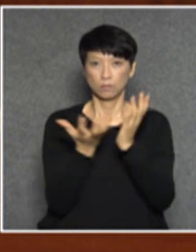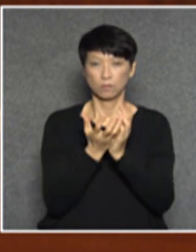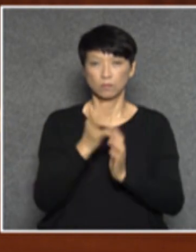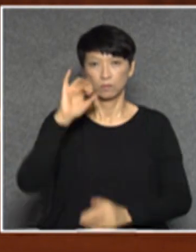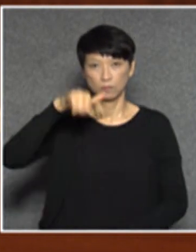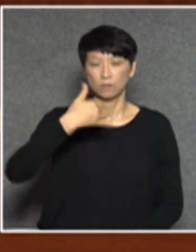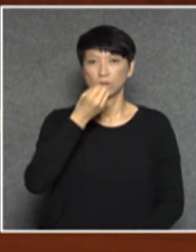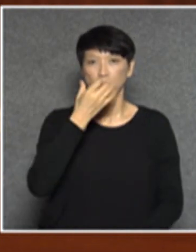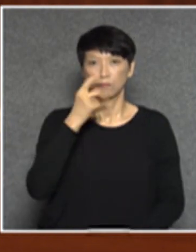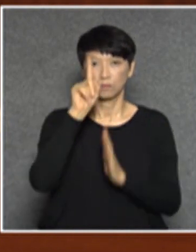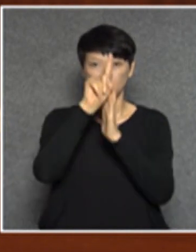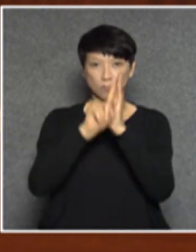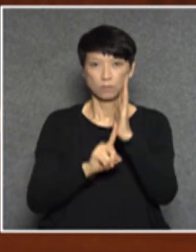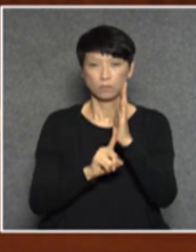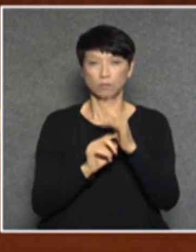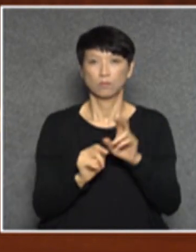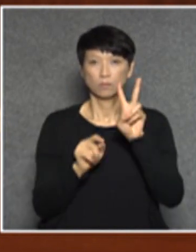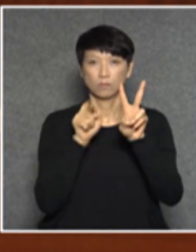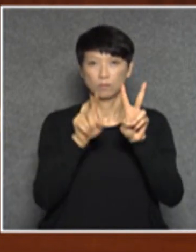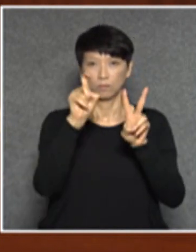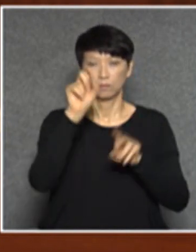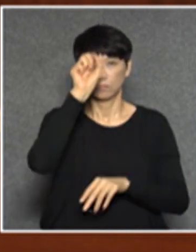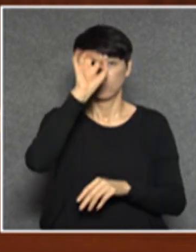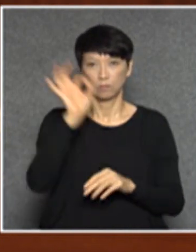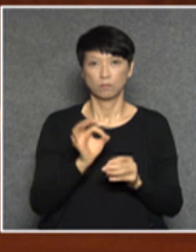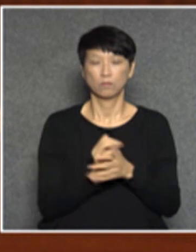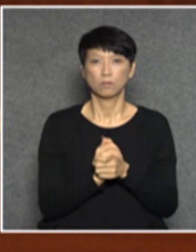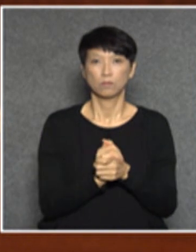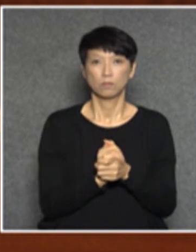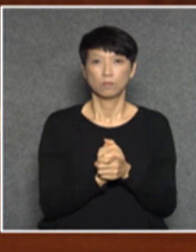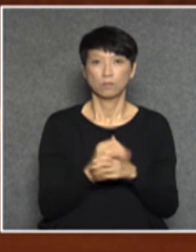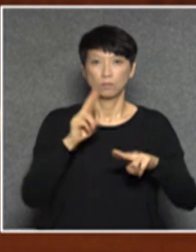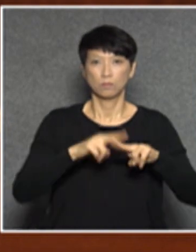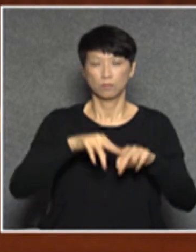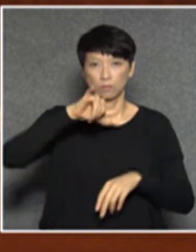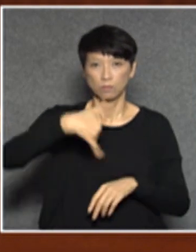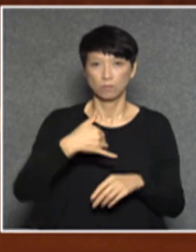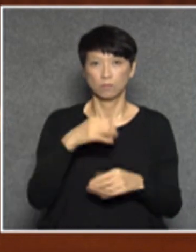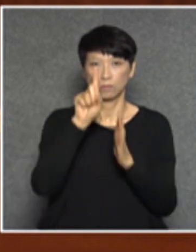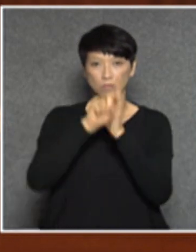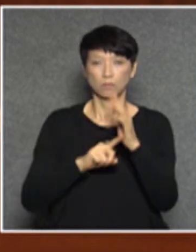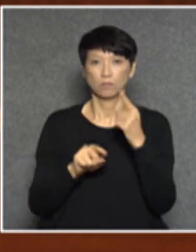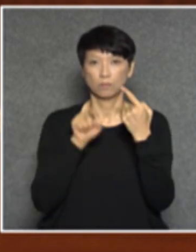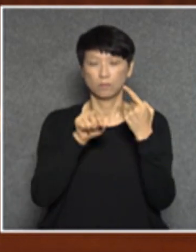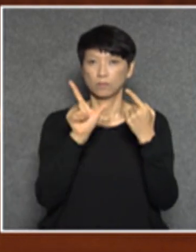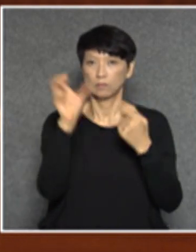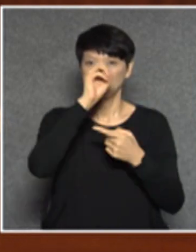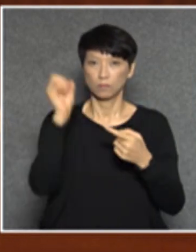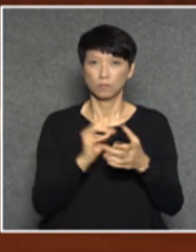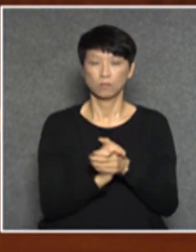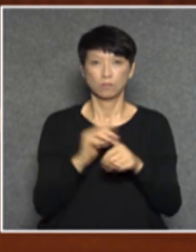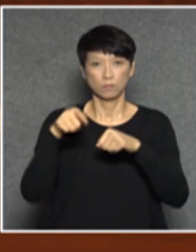下跌 2.9%， 內地旅客人數下跌 1.8%， 其他旅客人數